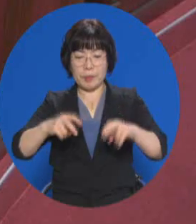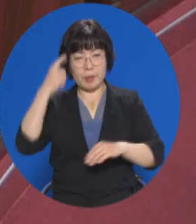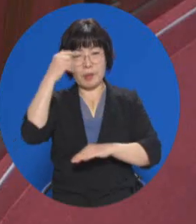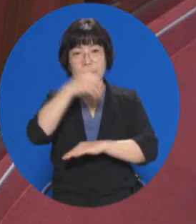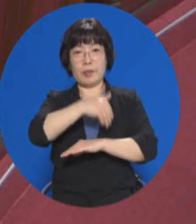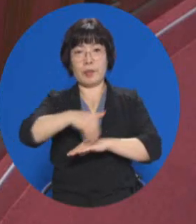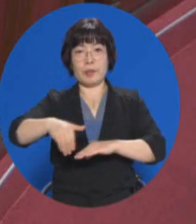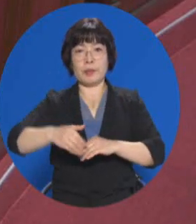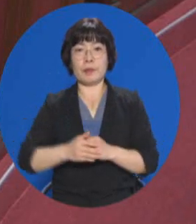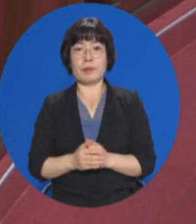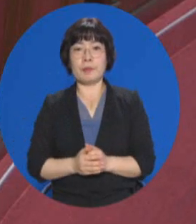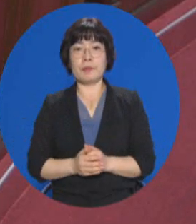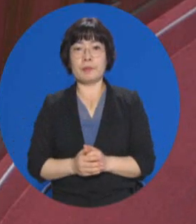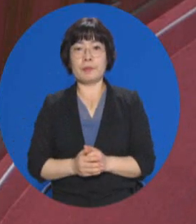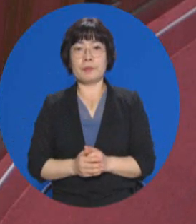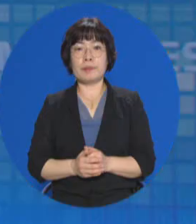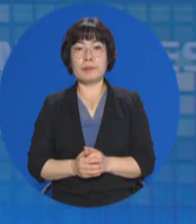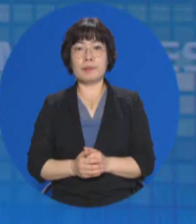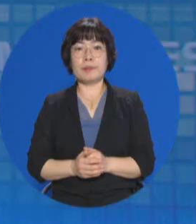계획입니다.